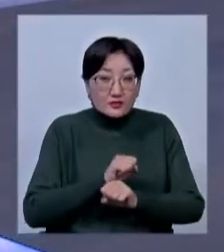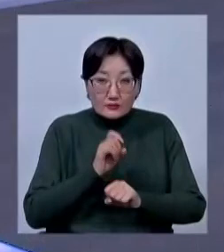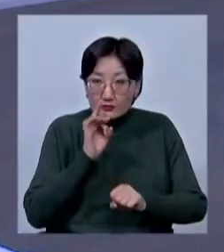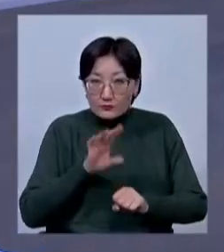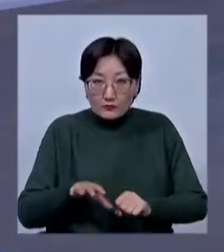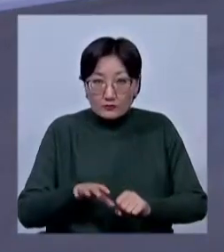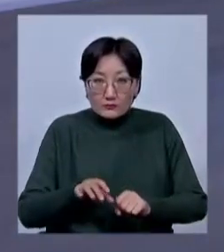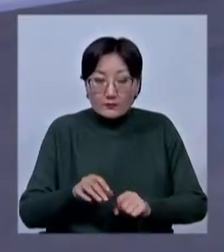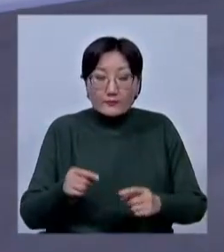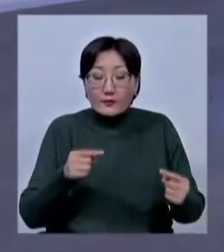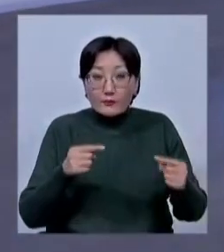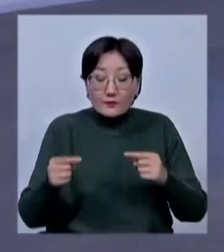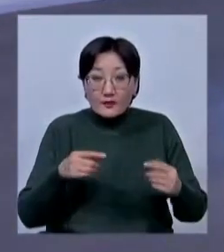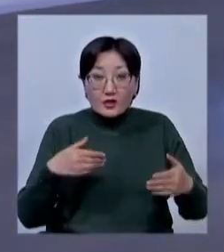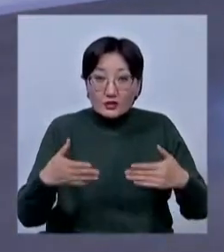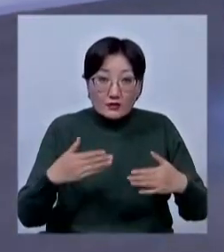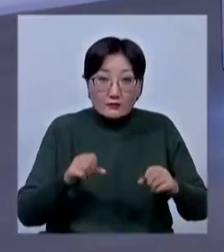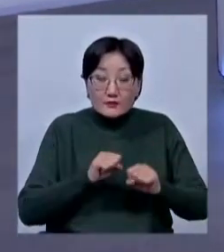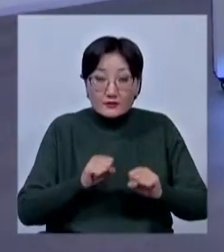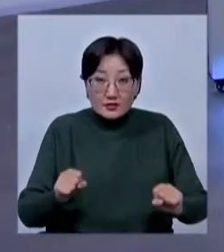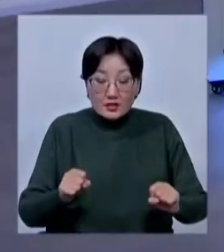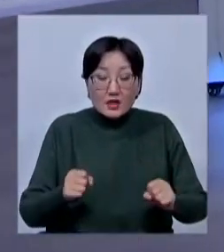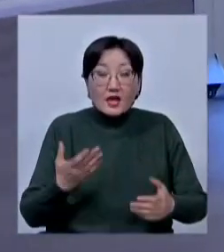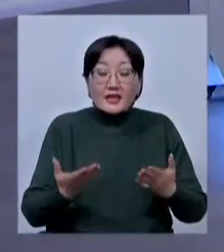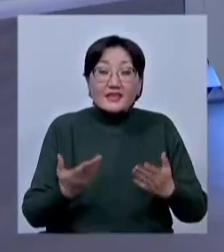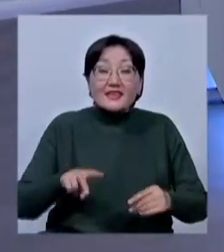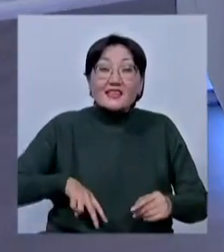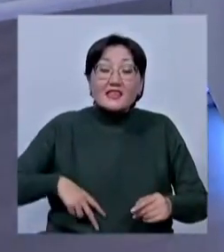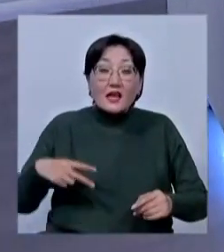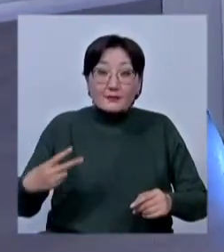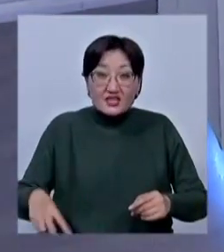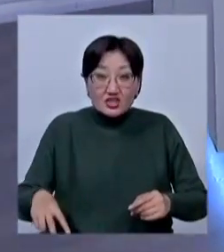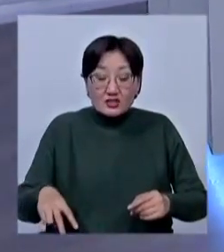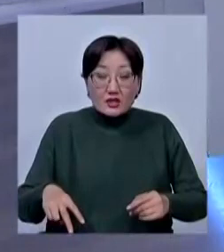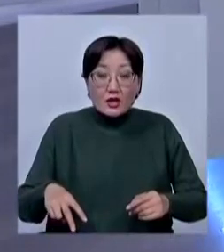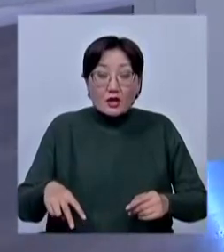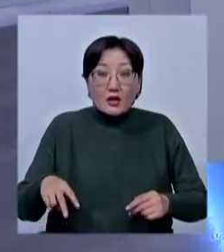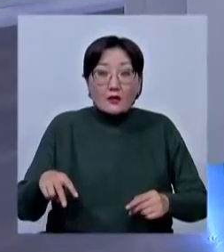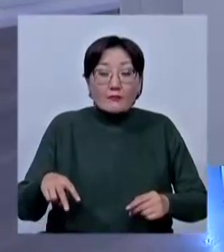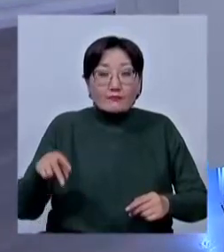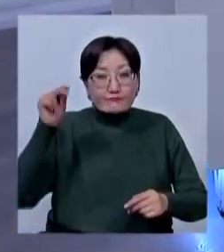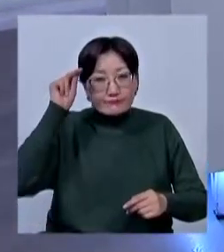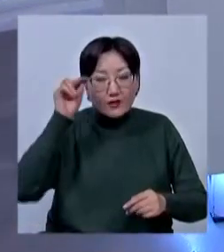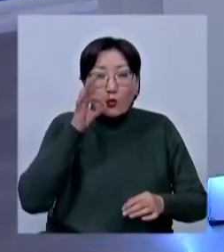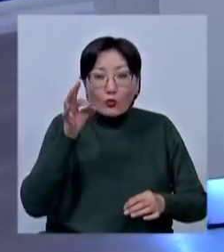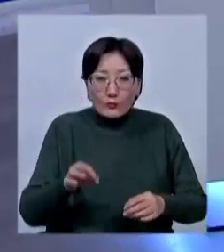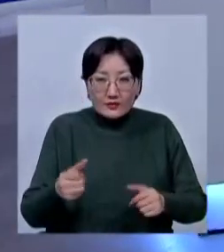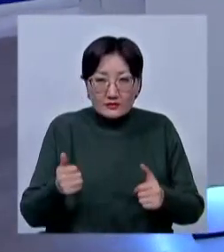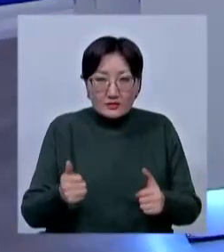олар бір-бірімен араласуға болмайды ғой. Егер тәрбиеші білімі жақсы,